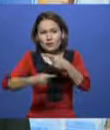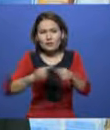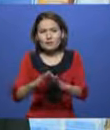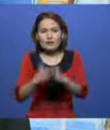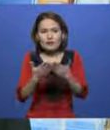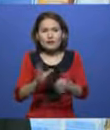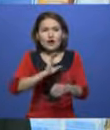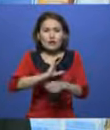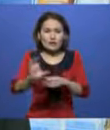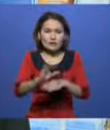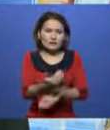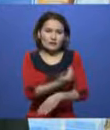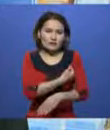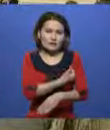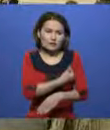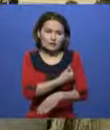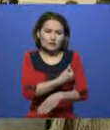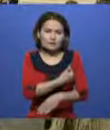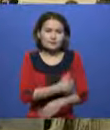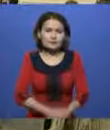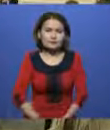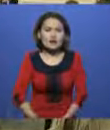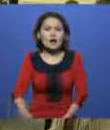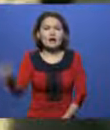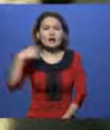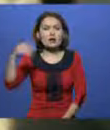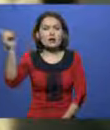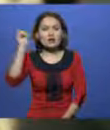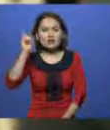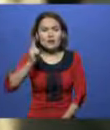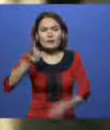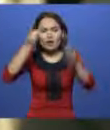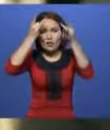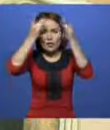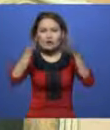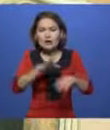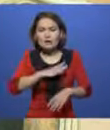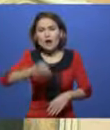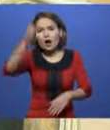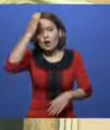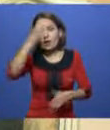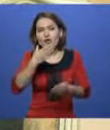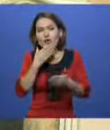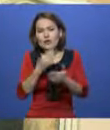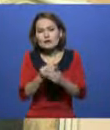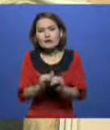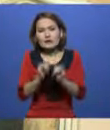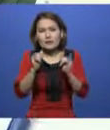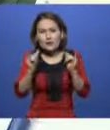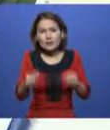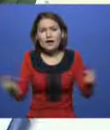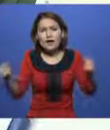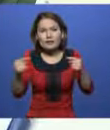вот үмітпен кетті. Ерте заманда өркениеттің болғаны, әрі ғылымның өзіндік даму үдерісі қалыптасқаны жайлы